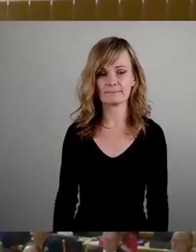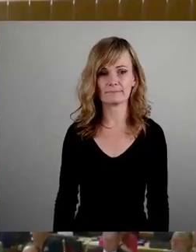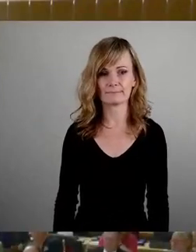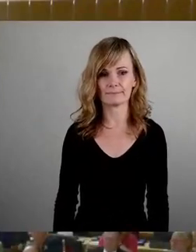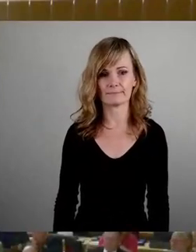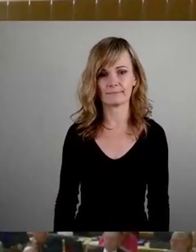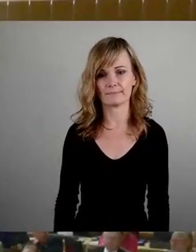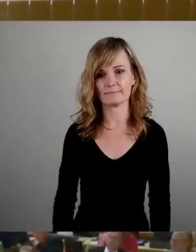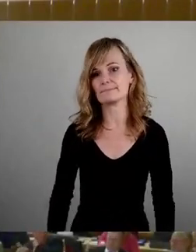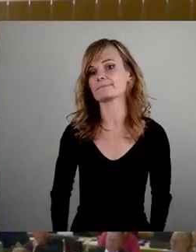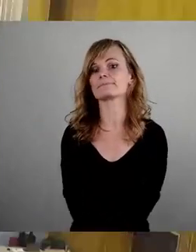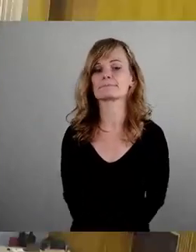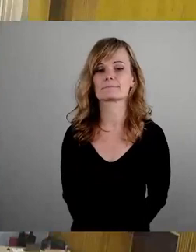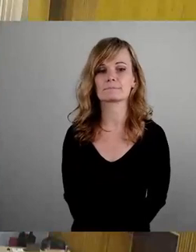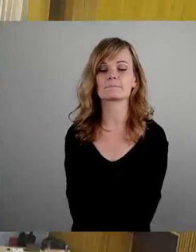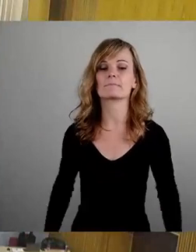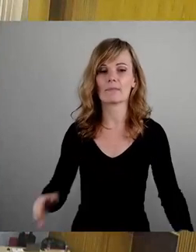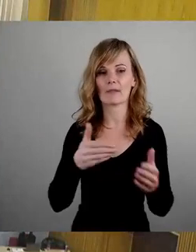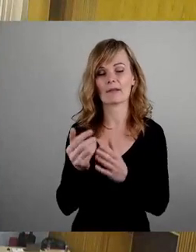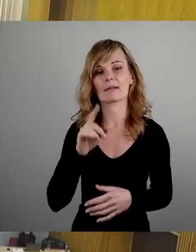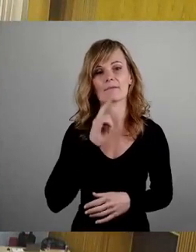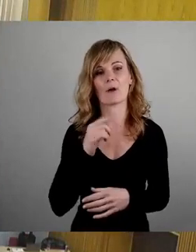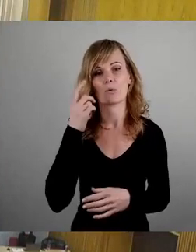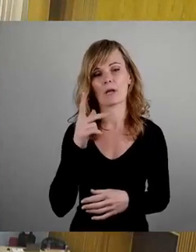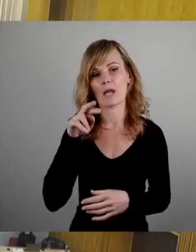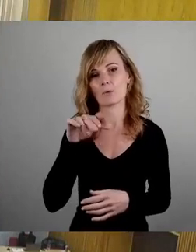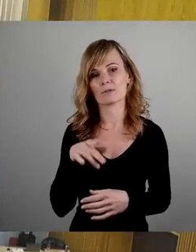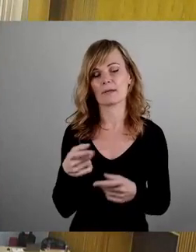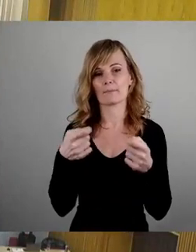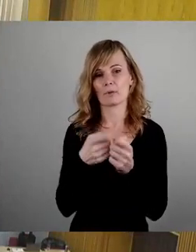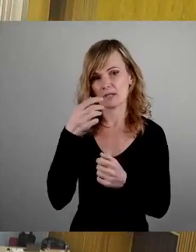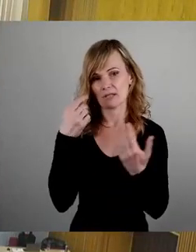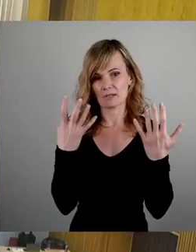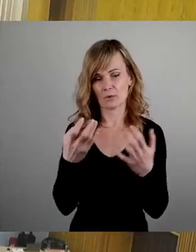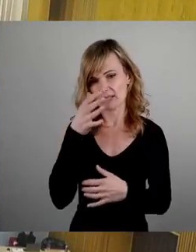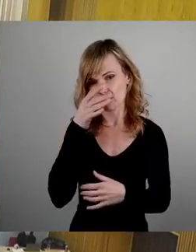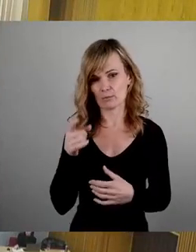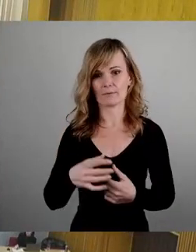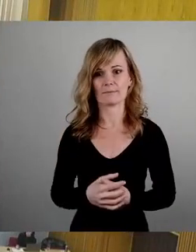Dann würden wir weitermachen mit Frau Krause, Bündnis 90 Die Grünen.